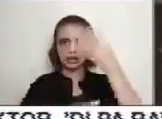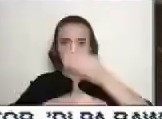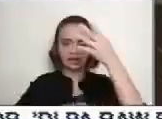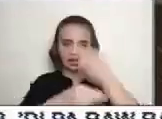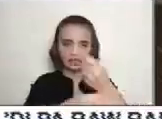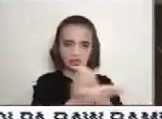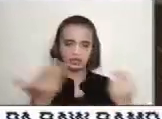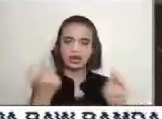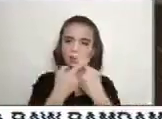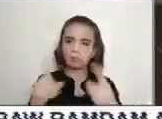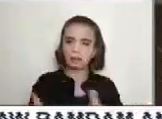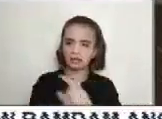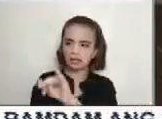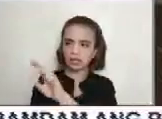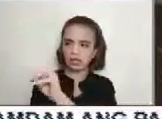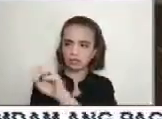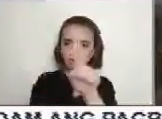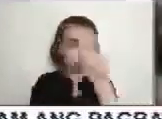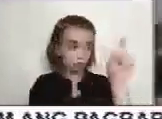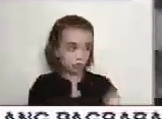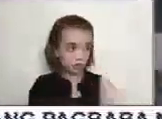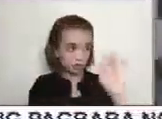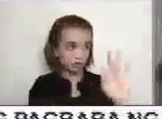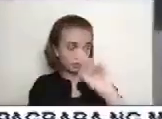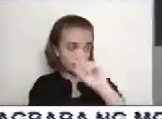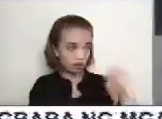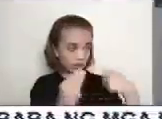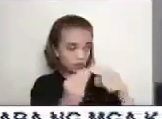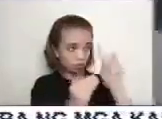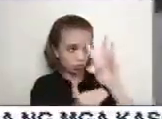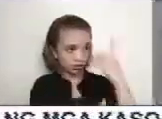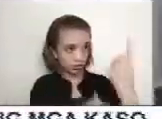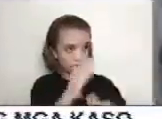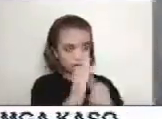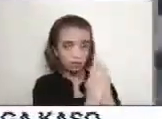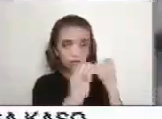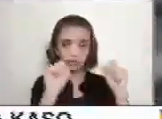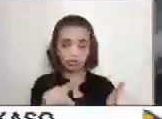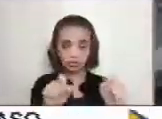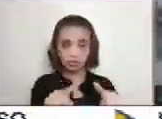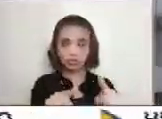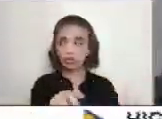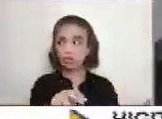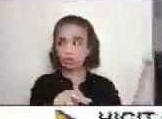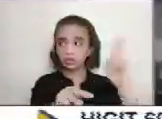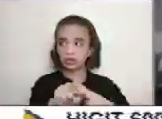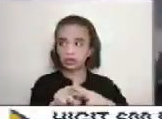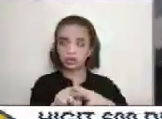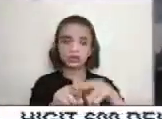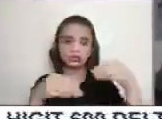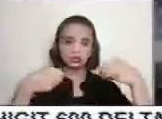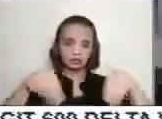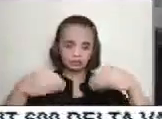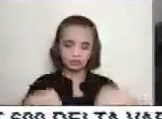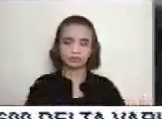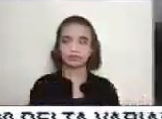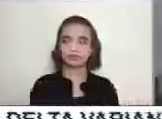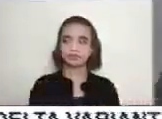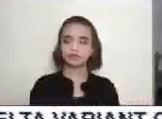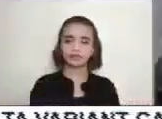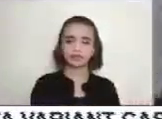pagtaas ng halaga ng jet fuel. Paliwanag ng CAB, mananatili kasi hanggang sa katapusan ng taon ang maximum allowable